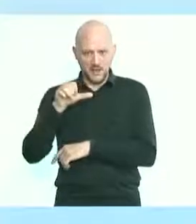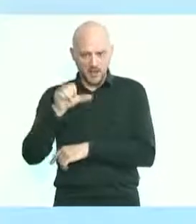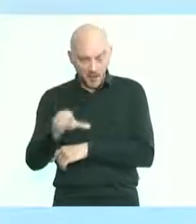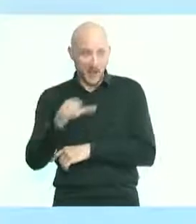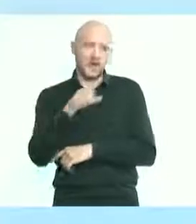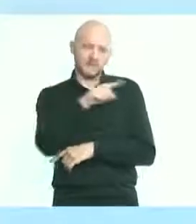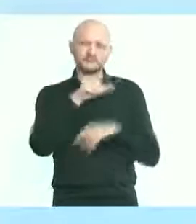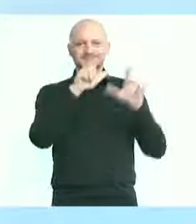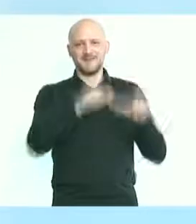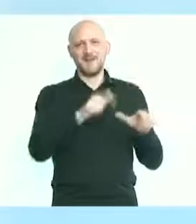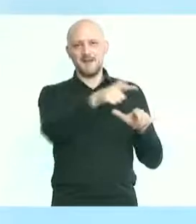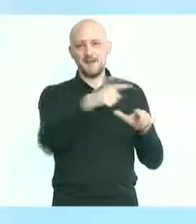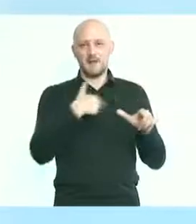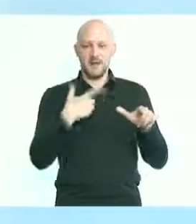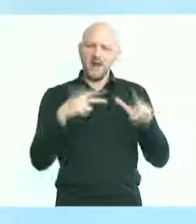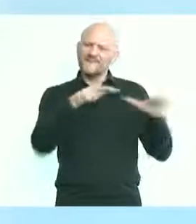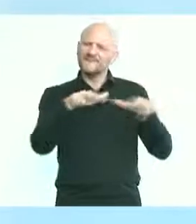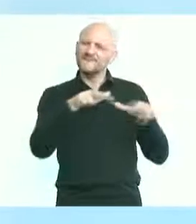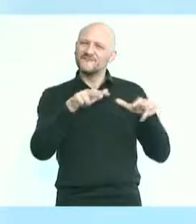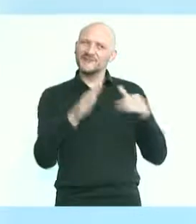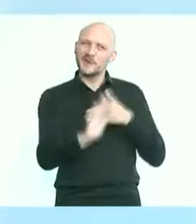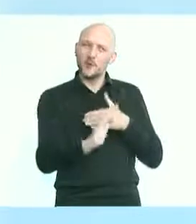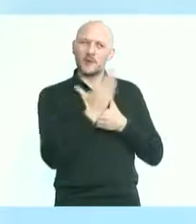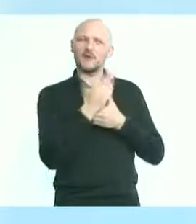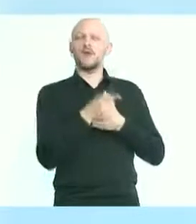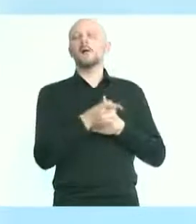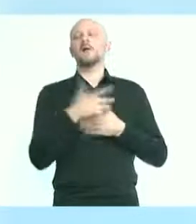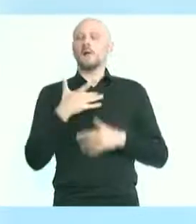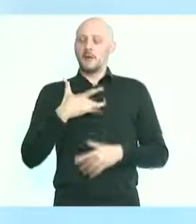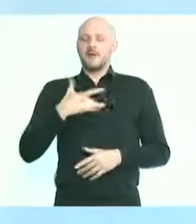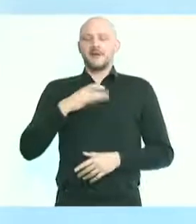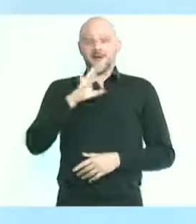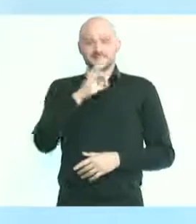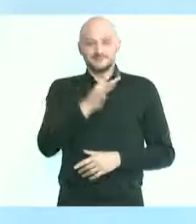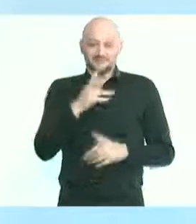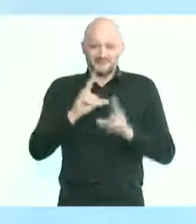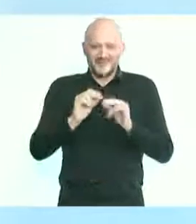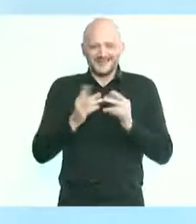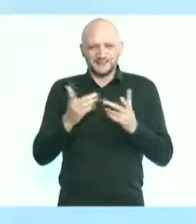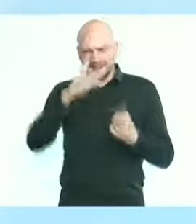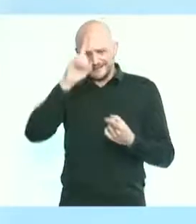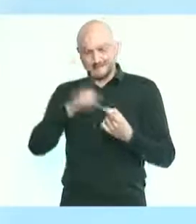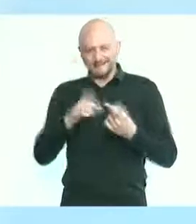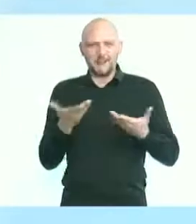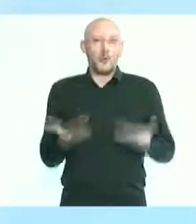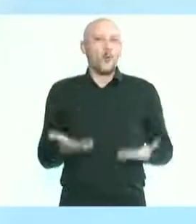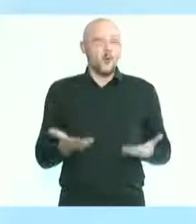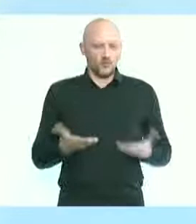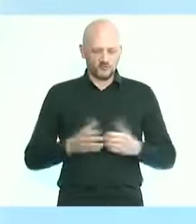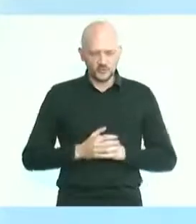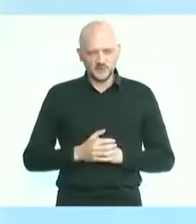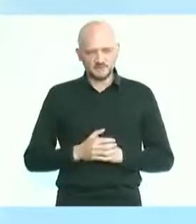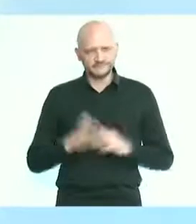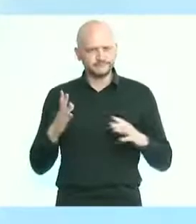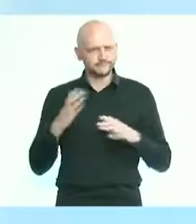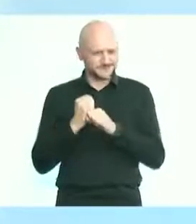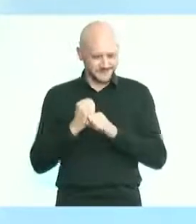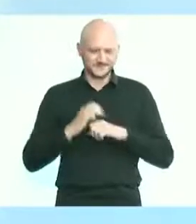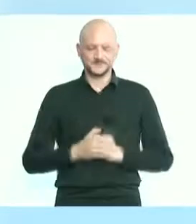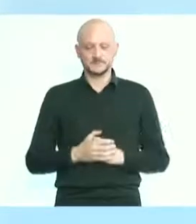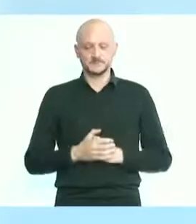de vidéo qui explique bien ce pourquoi nous sommes réunis aussi, ici aujourd'hui. Aujourd'hui, depuis quelques jours, eh bien,